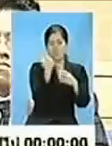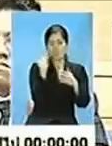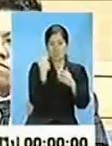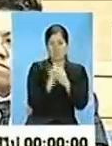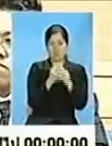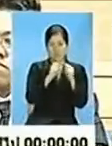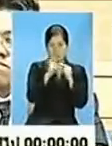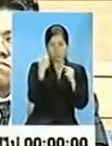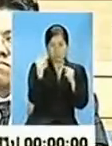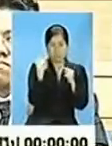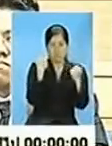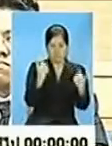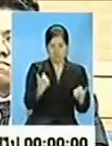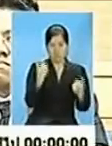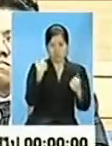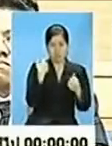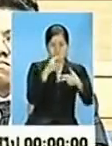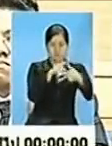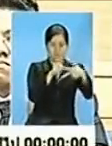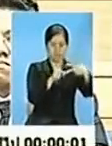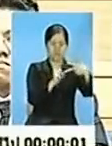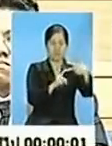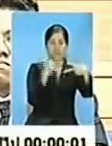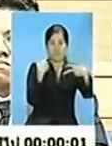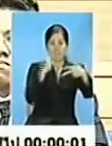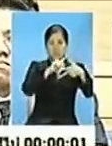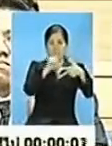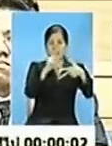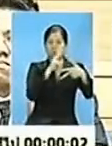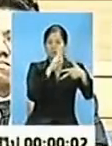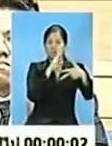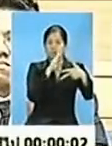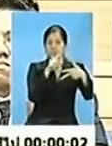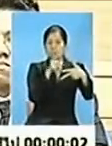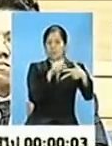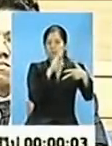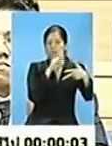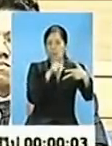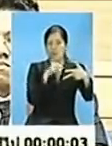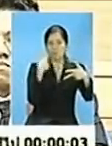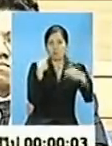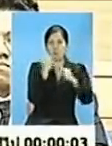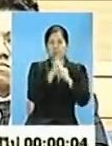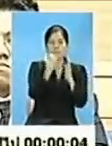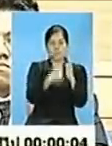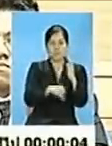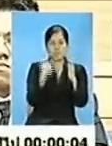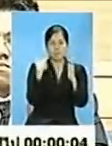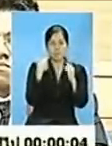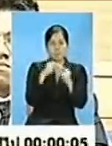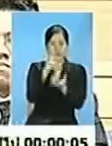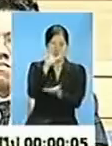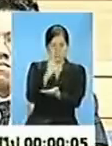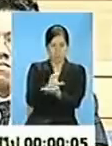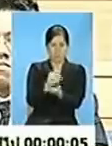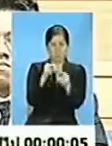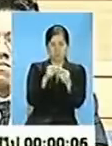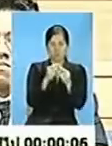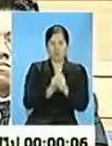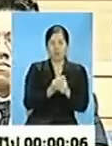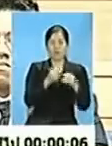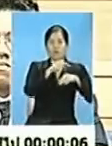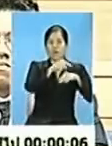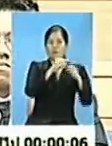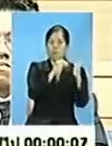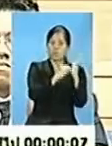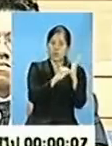ผมมีมาฝาก3ชุดชุดที่1แสดงถึงความทุจริตตำรวจอีกเช่นเคยครับแต่ไม่ใช่ตำรวจนครบาลไม่ใช่ภูธรเที่